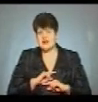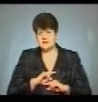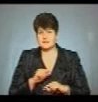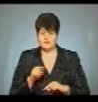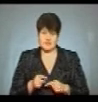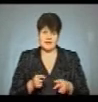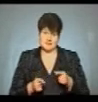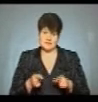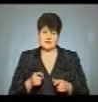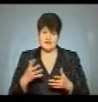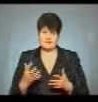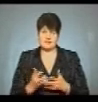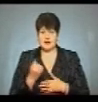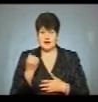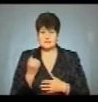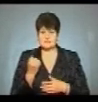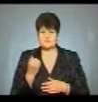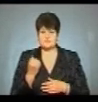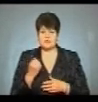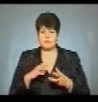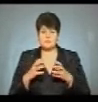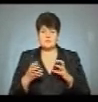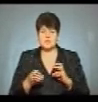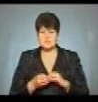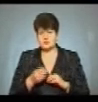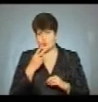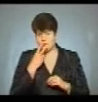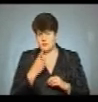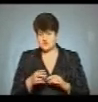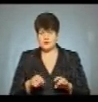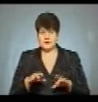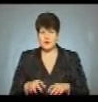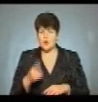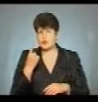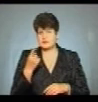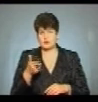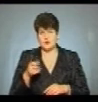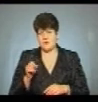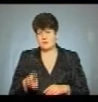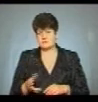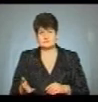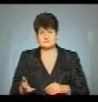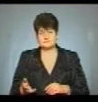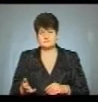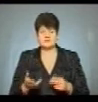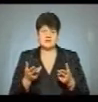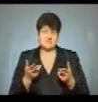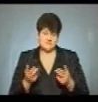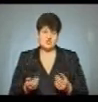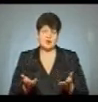вона справді вдалася, бо підсумок матчу вирішив один єдиний гол. Звичайно,